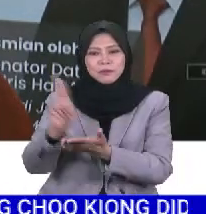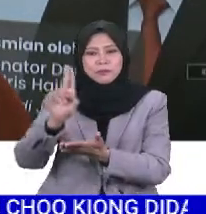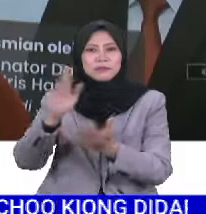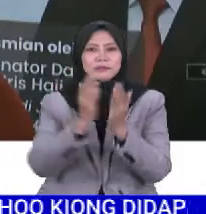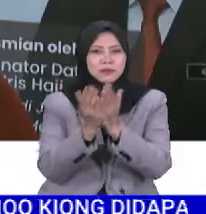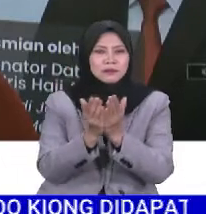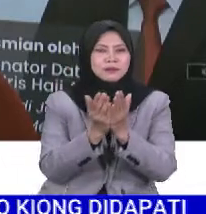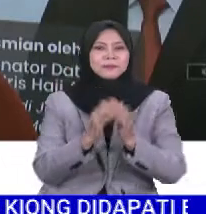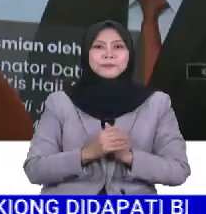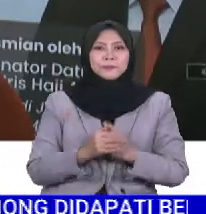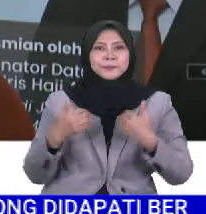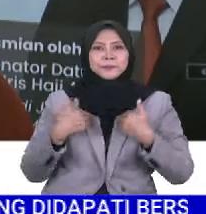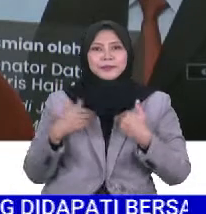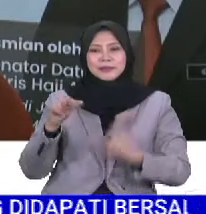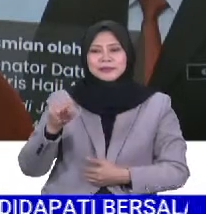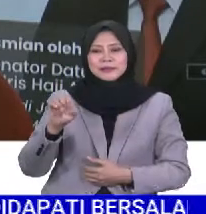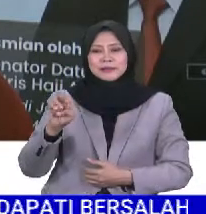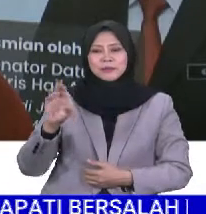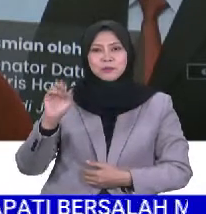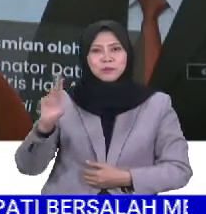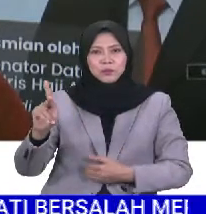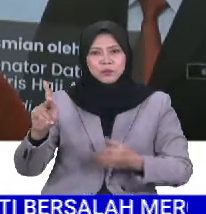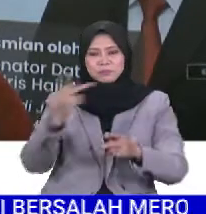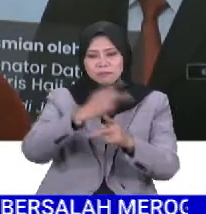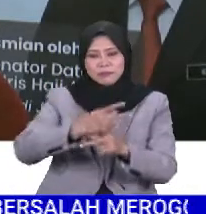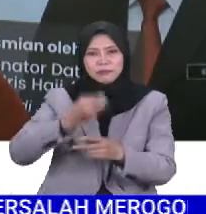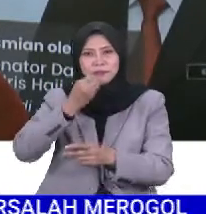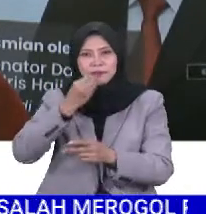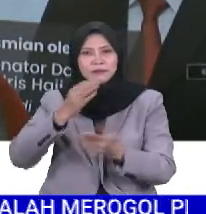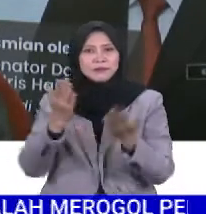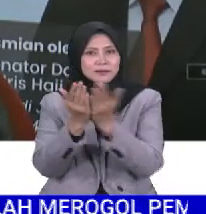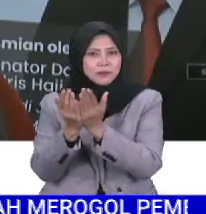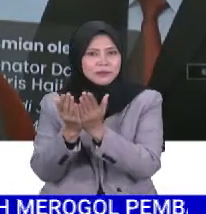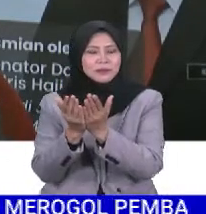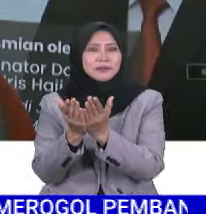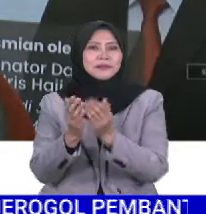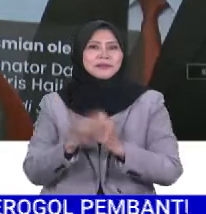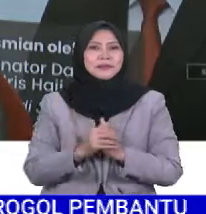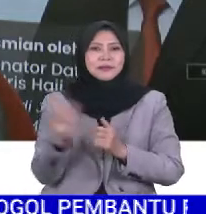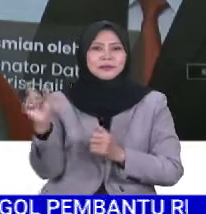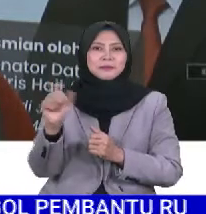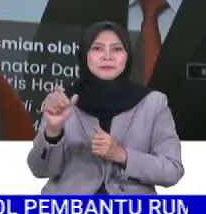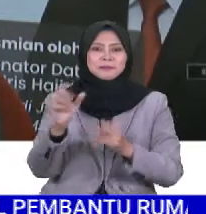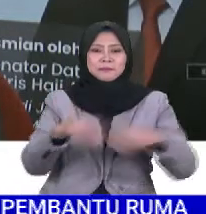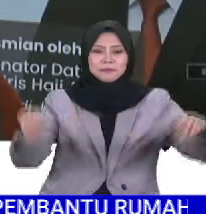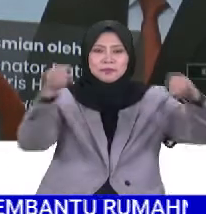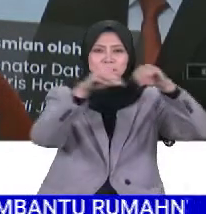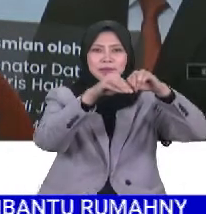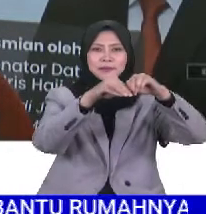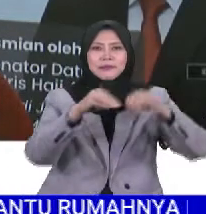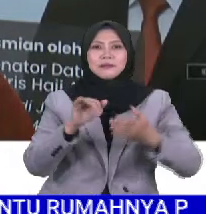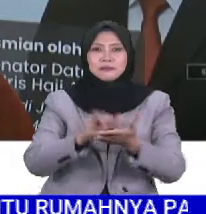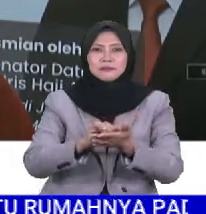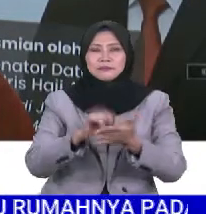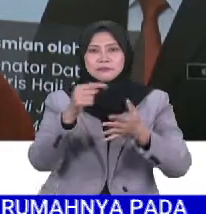sekolah mendaki tak ada pulak robo-robo rezeki Adi sekolah apa sekolah agama di masjid itu